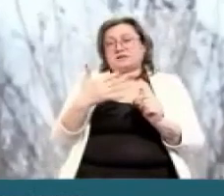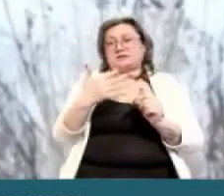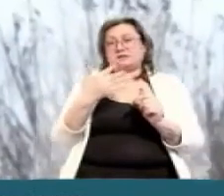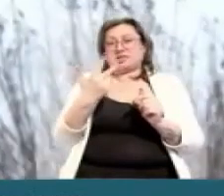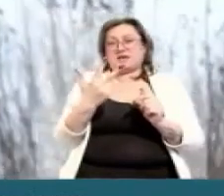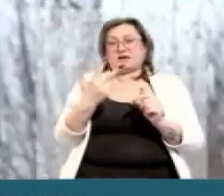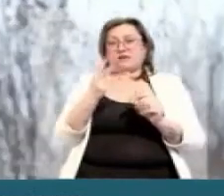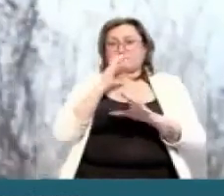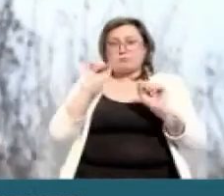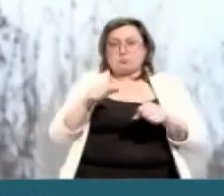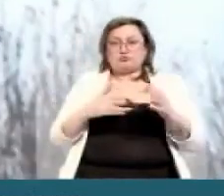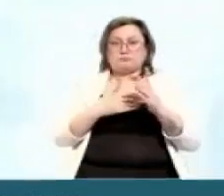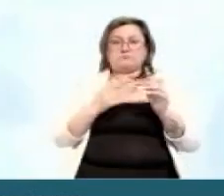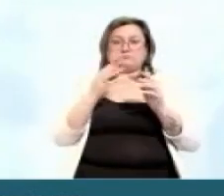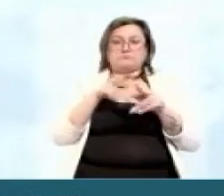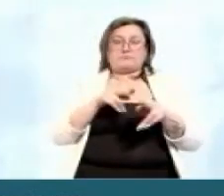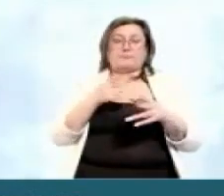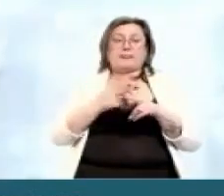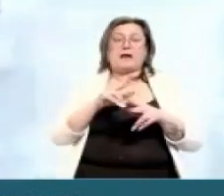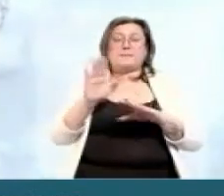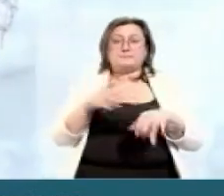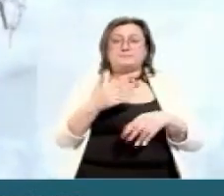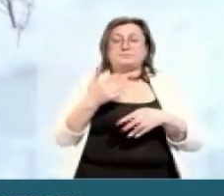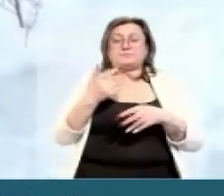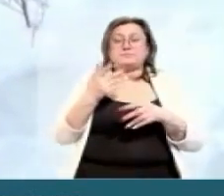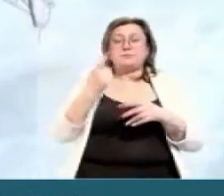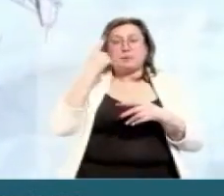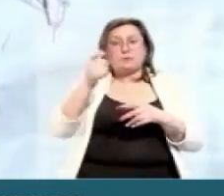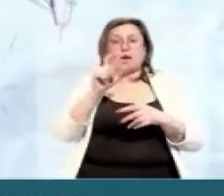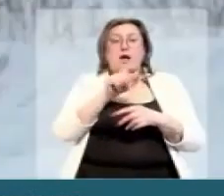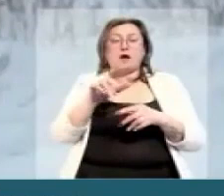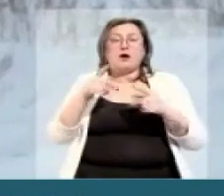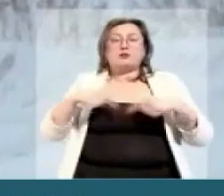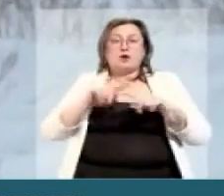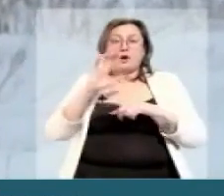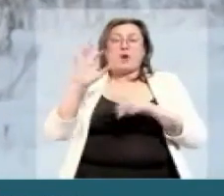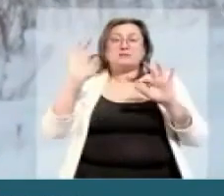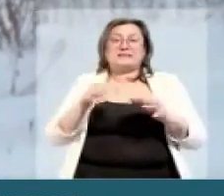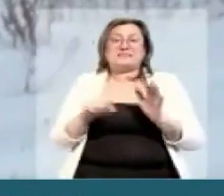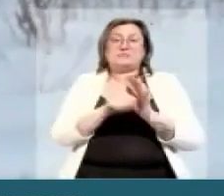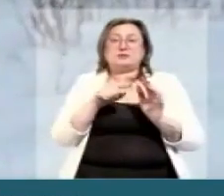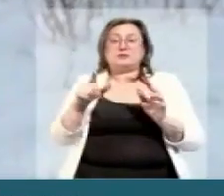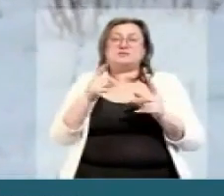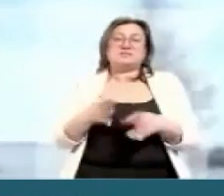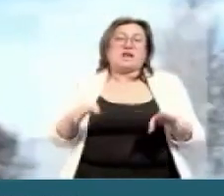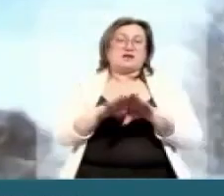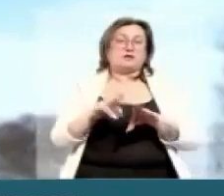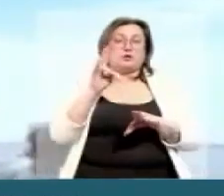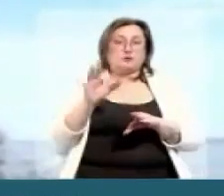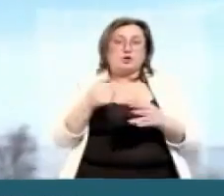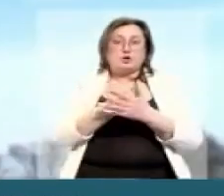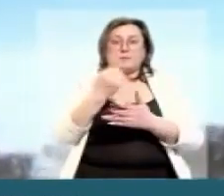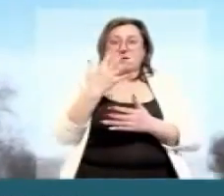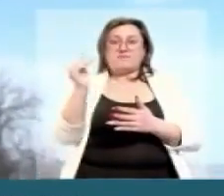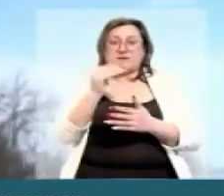особи Кроме этого специалисты отдела животного мира и охотничьего хозяйства напомнили о том что осенний зимний сезон охоты в регионе закрыт Однако до